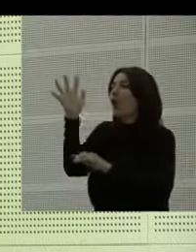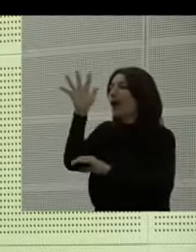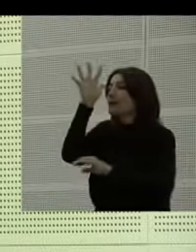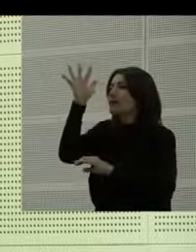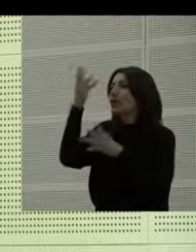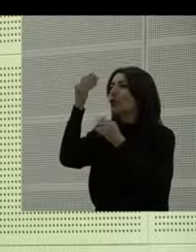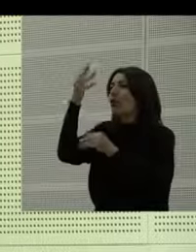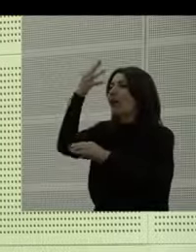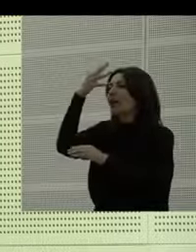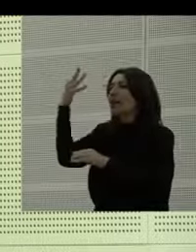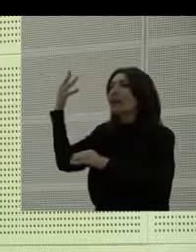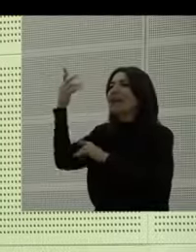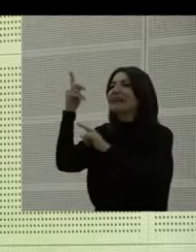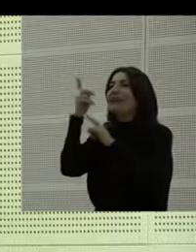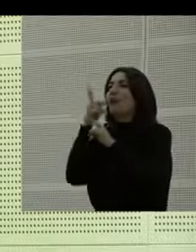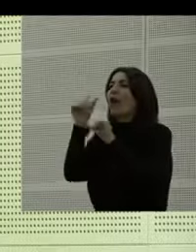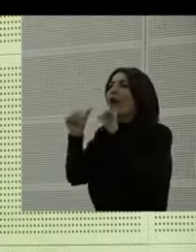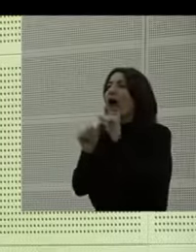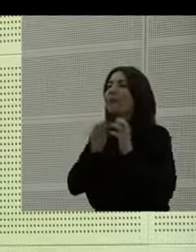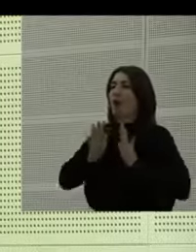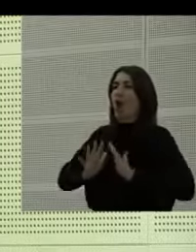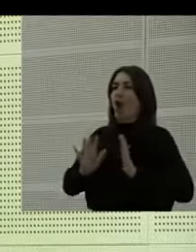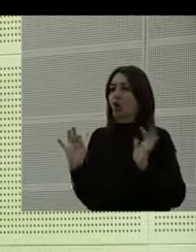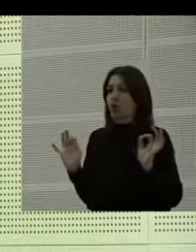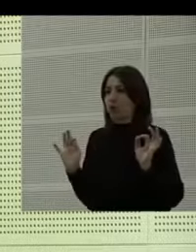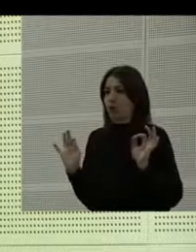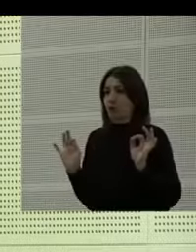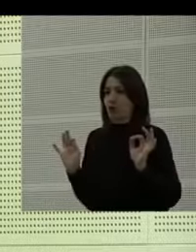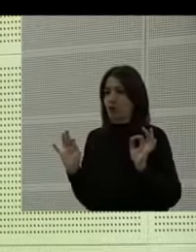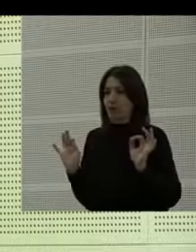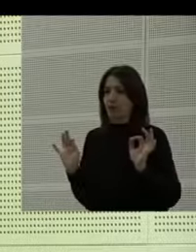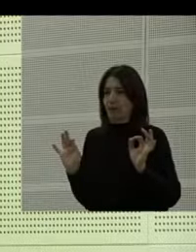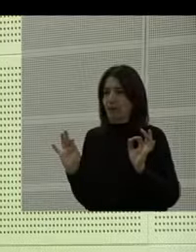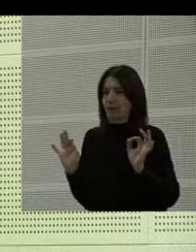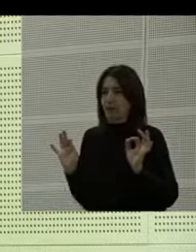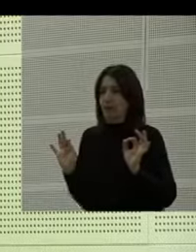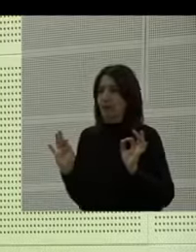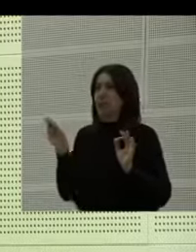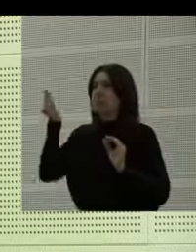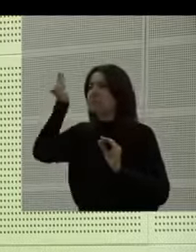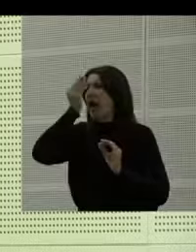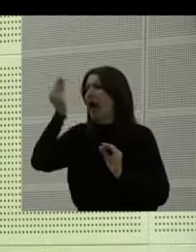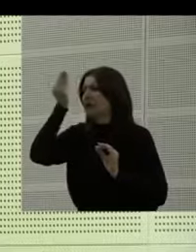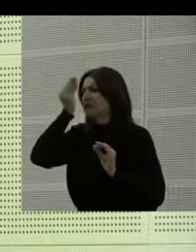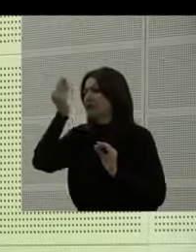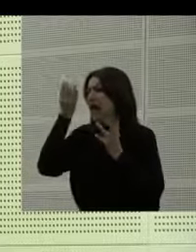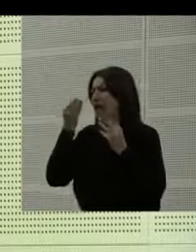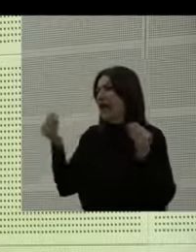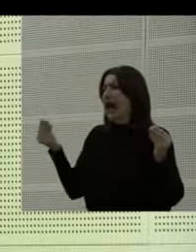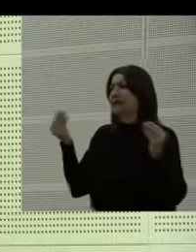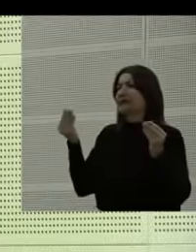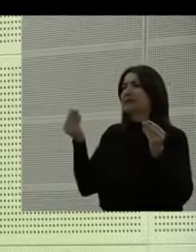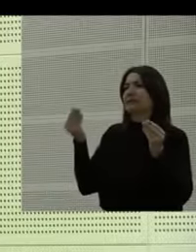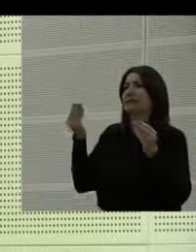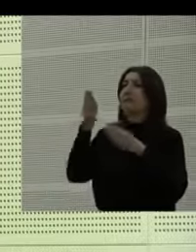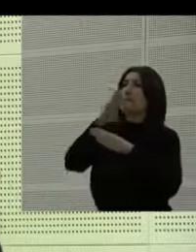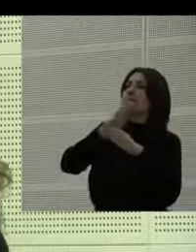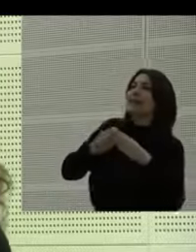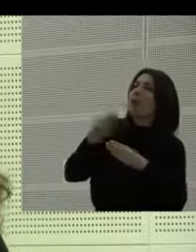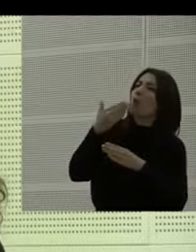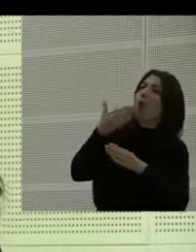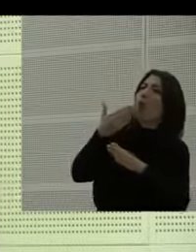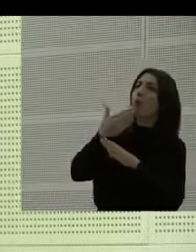che vuole cambiare il proprio corpo. I miti ce ne sono tanti, i centauri, pensiamo, ma non c'è metà uomo, metà cavallo, ma non